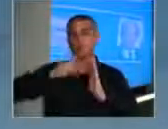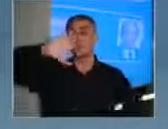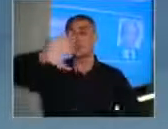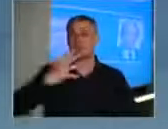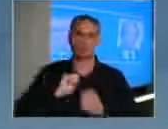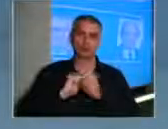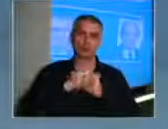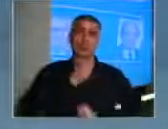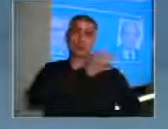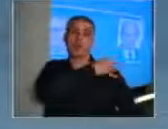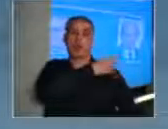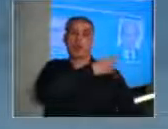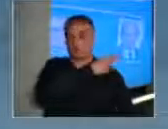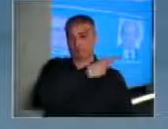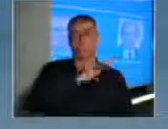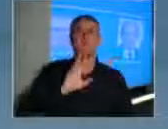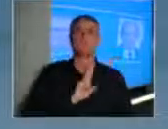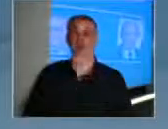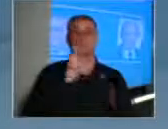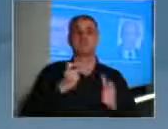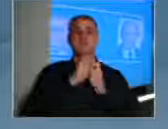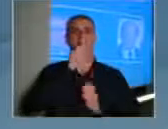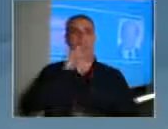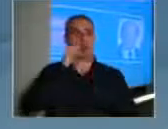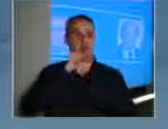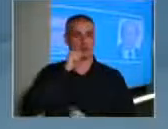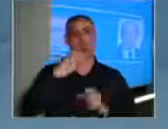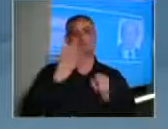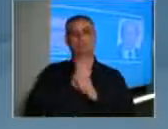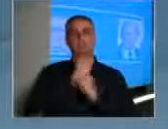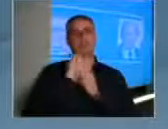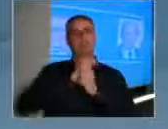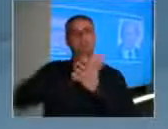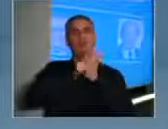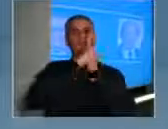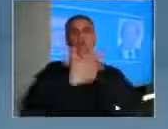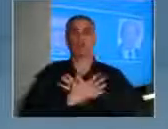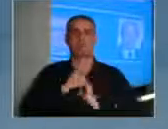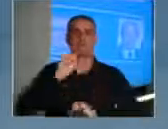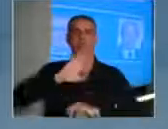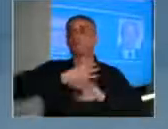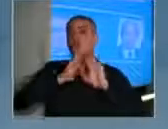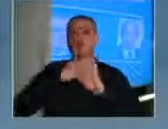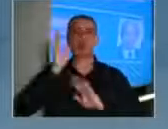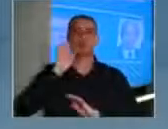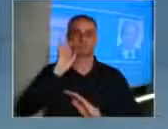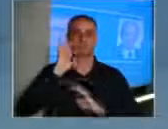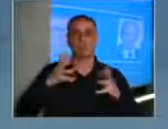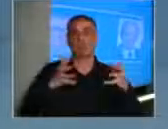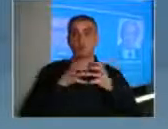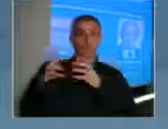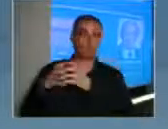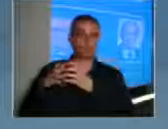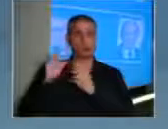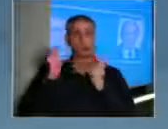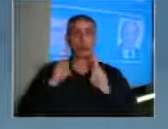או שרב אלוף במילואים בני גנץ ומפלגת כחול לבן הצליחו לחולל מהפך כנגד כל הסיכויים והגוש. ויש